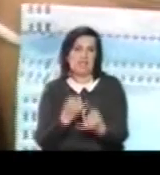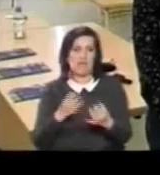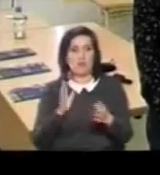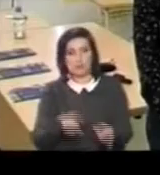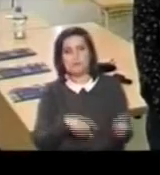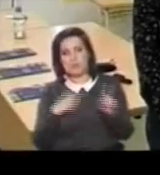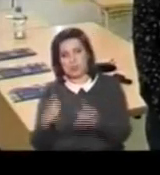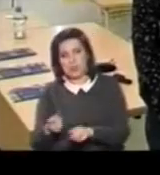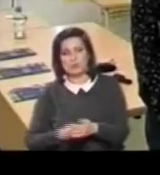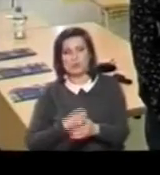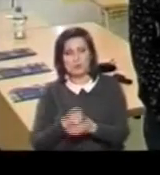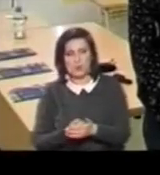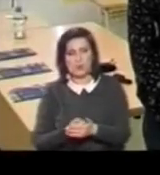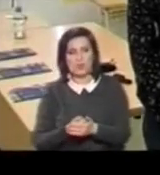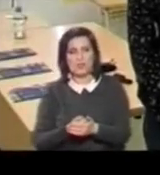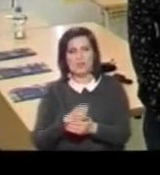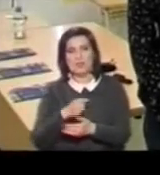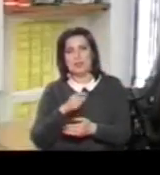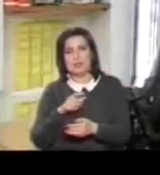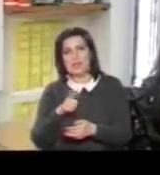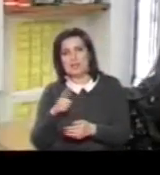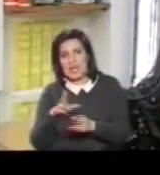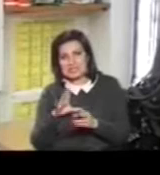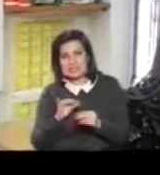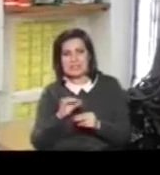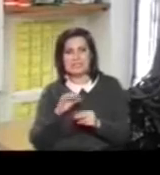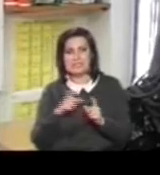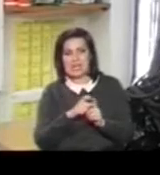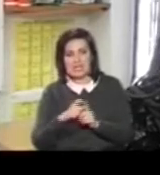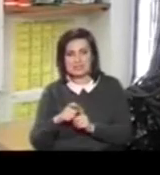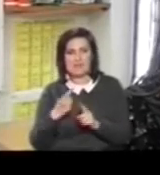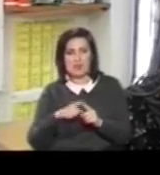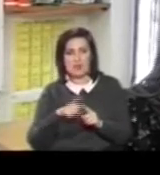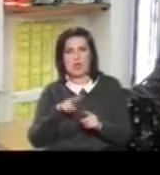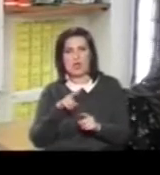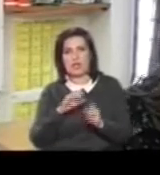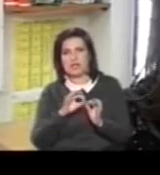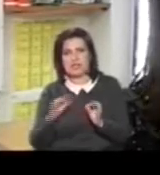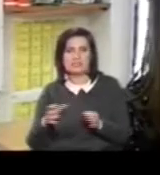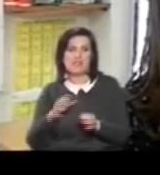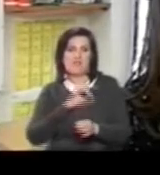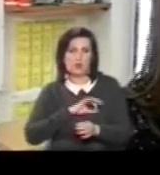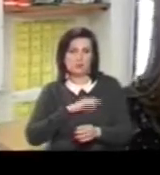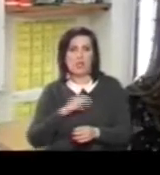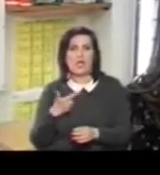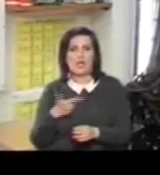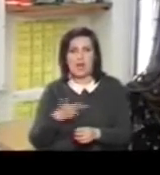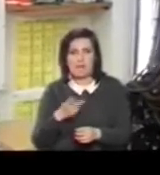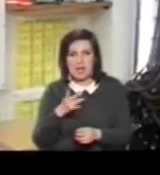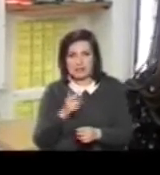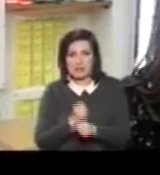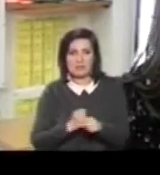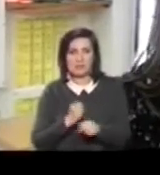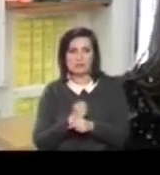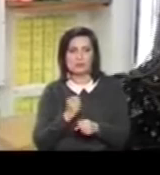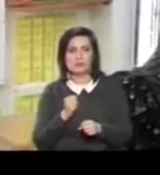вже переходимо до лексики і до тексту, в якому ця лексика використовується. Після цього граматика зазвичай